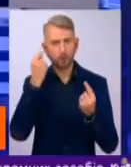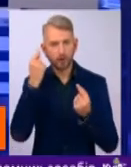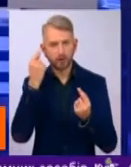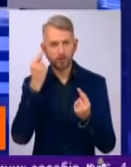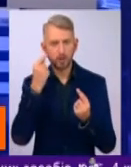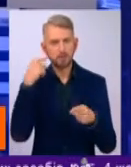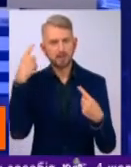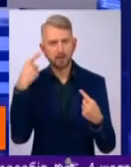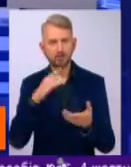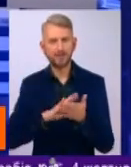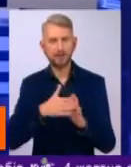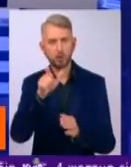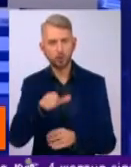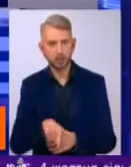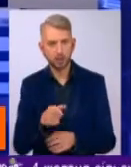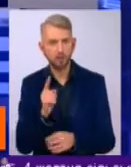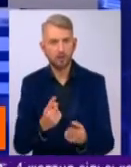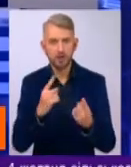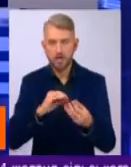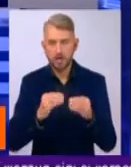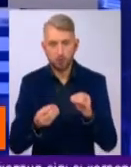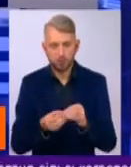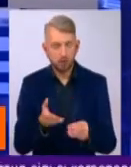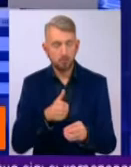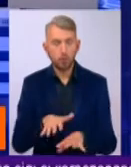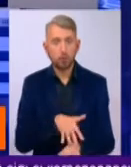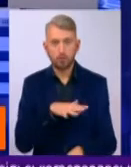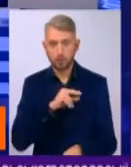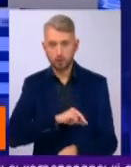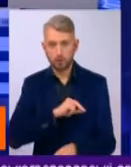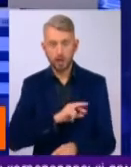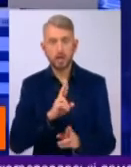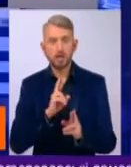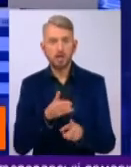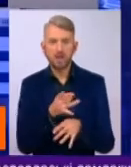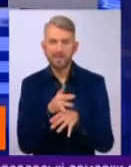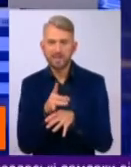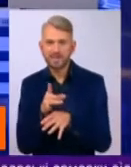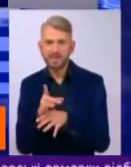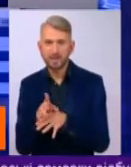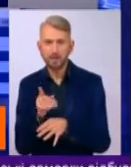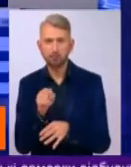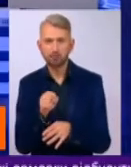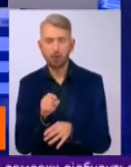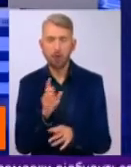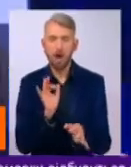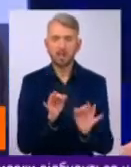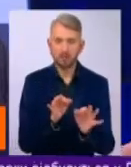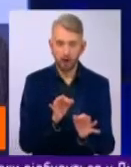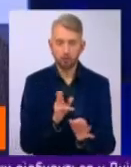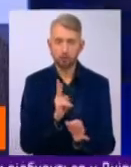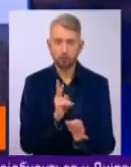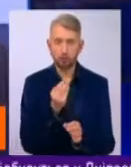про психічний стан людини. То величезна проблема, ми над тим досить довго працювали. Як відсіяти отут того адекватного, хто ту